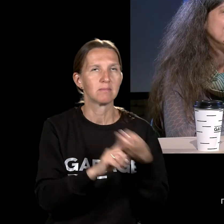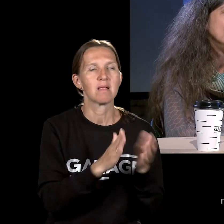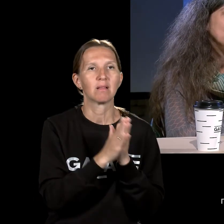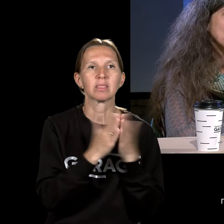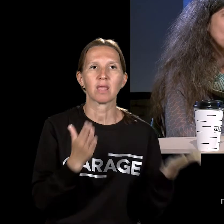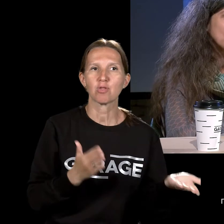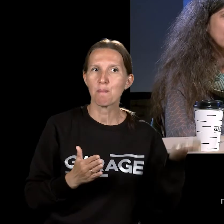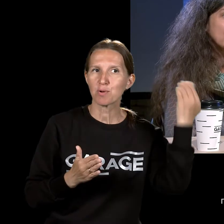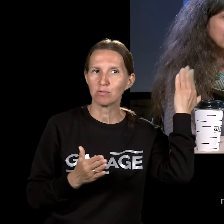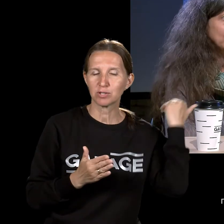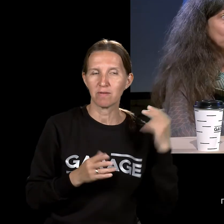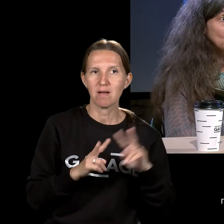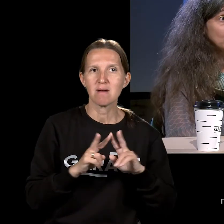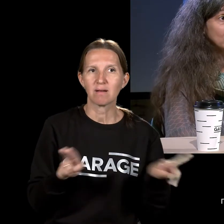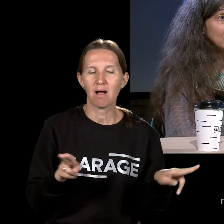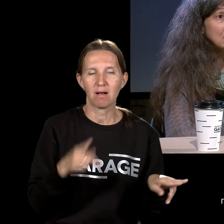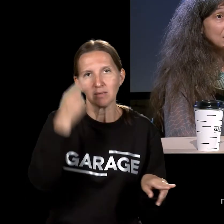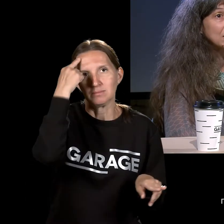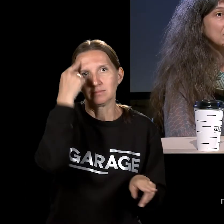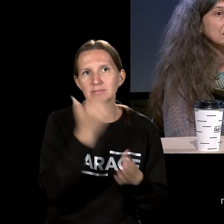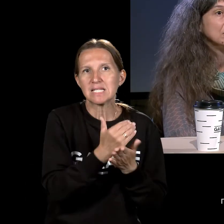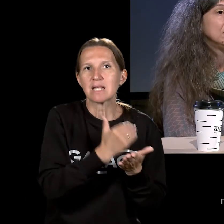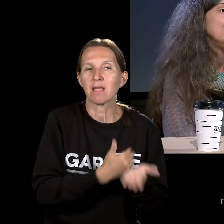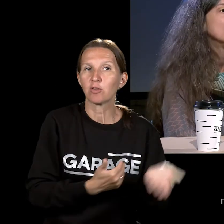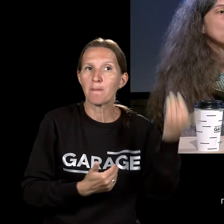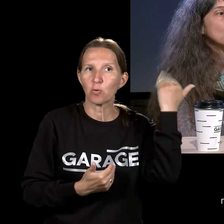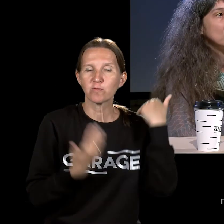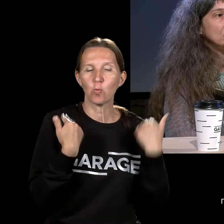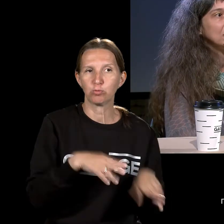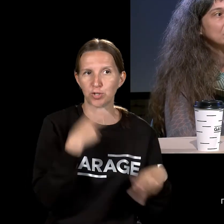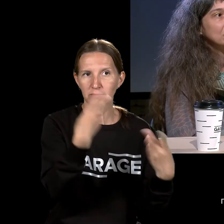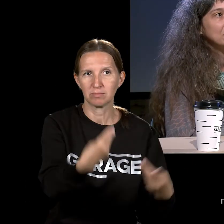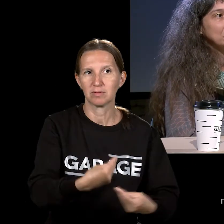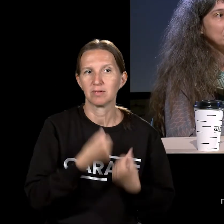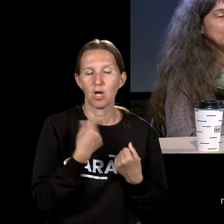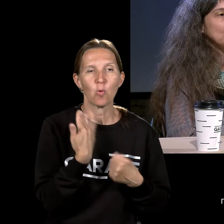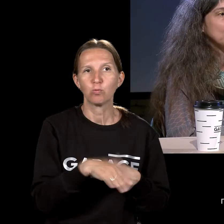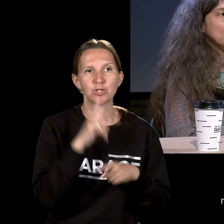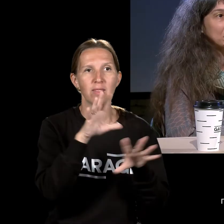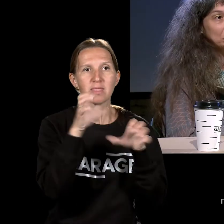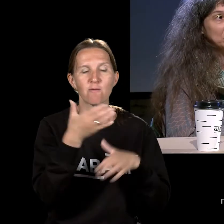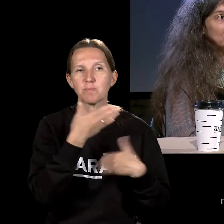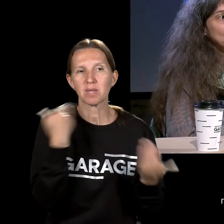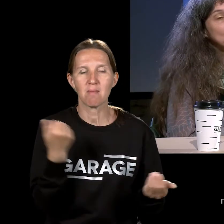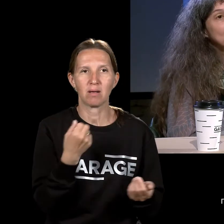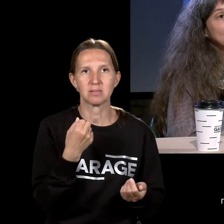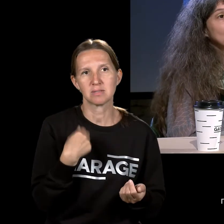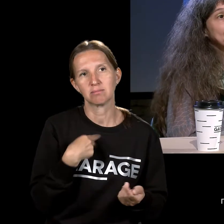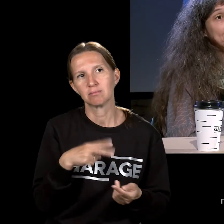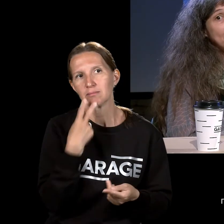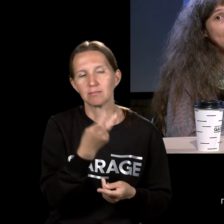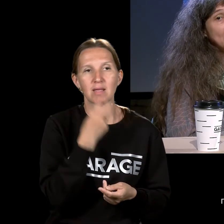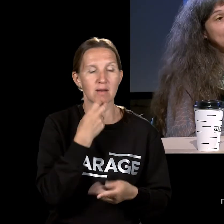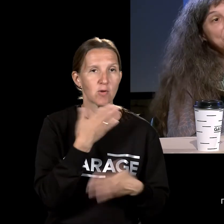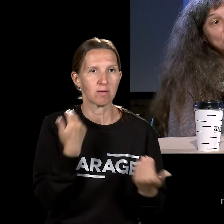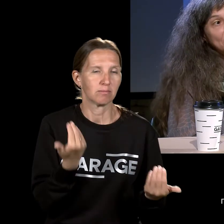она оказывается тенью прошлого. И как тень прошлого, как некий след прошлого, она вызывает, опять-таки, как бы она перестает читаться,